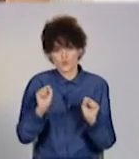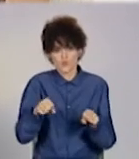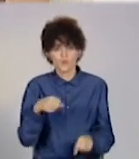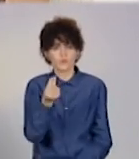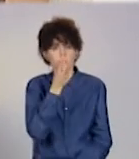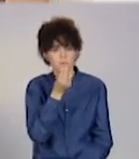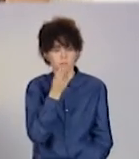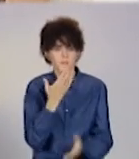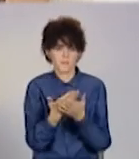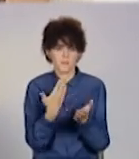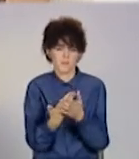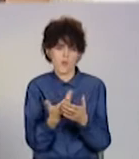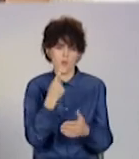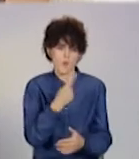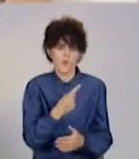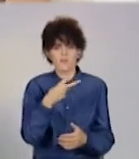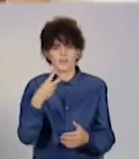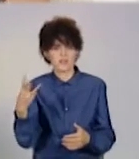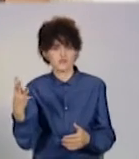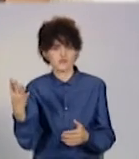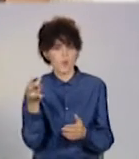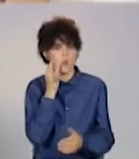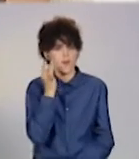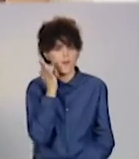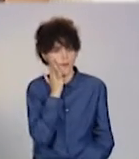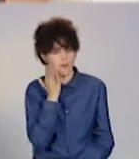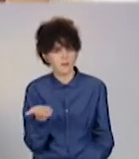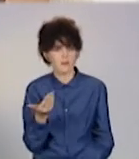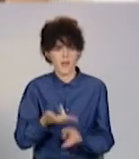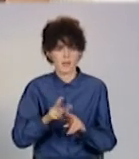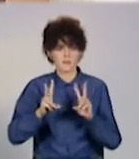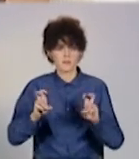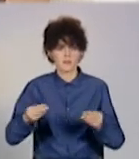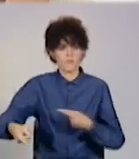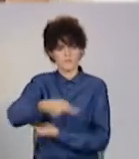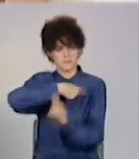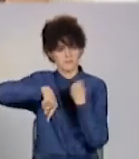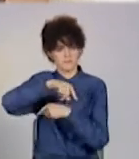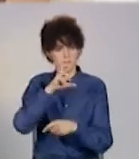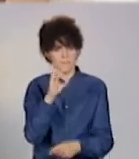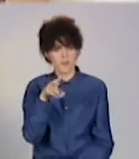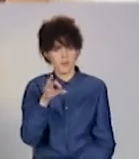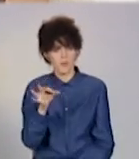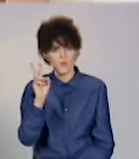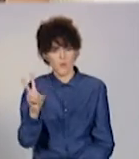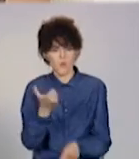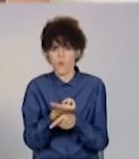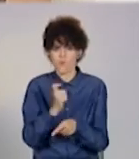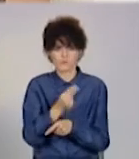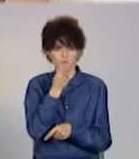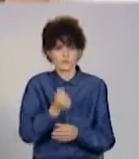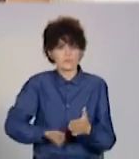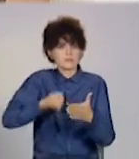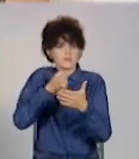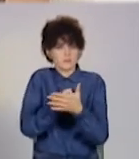на один прийом, там, 3-4 ореха, і то есть це восполнення білка необхідного, да, і він дуже ситний. А